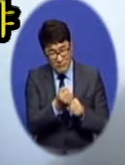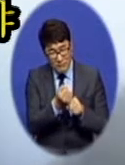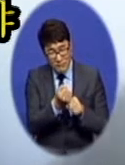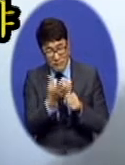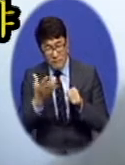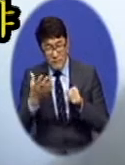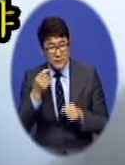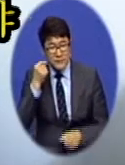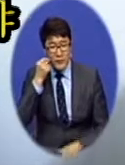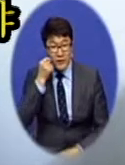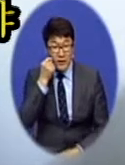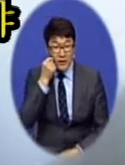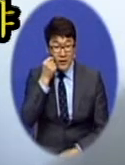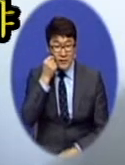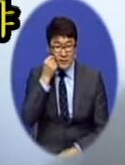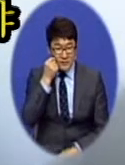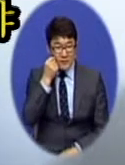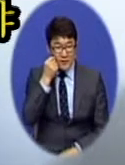그늘도 웃은 없어